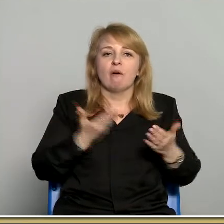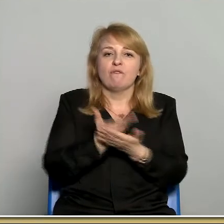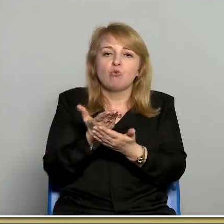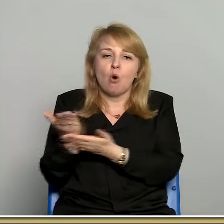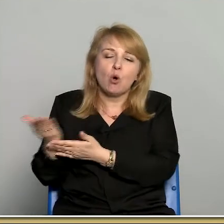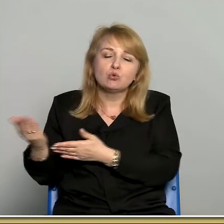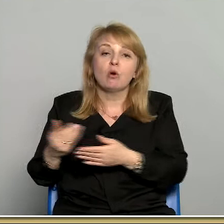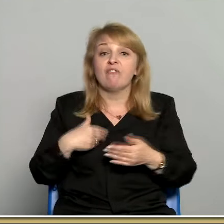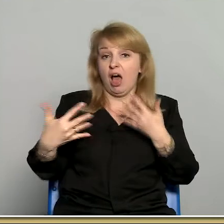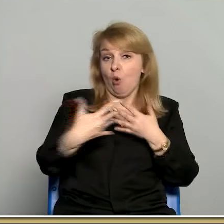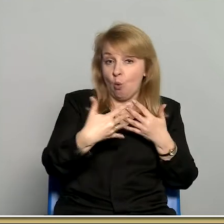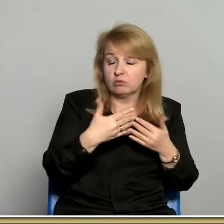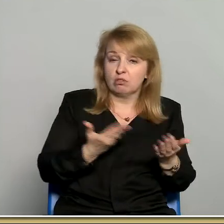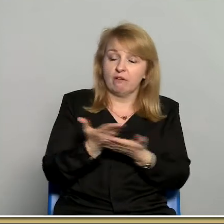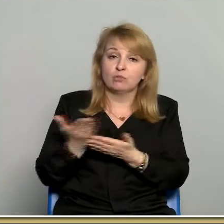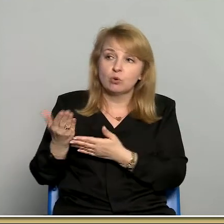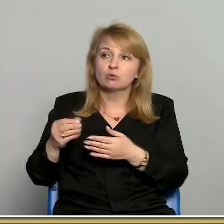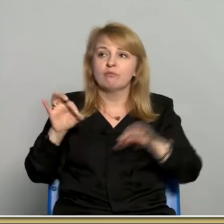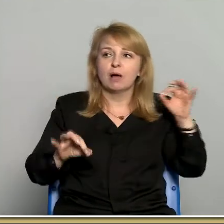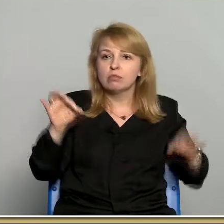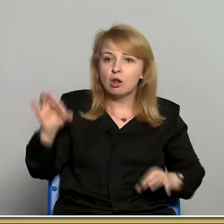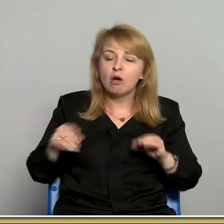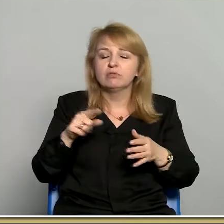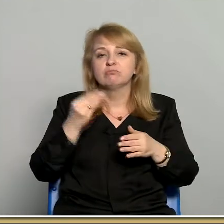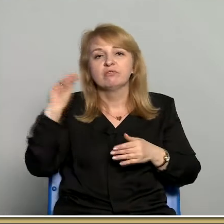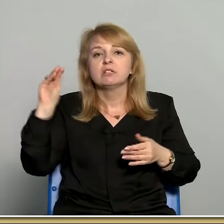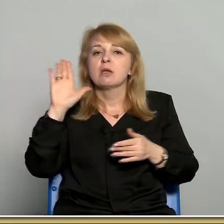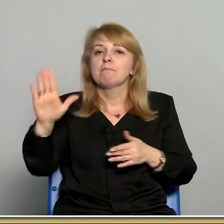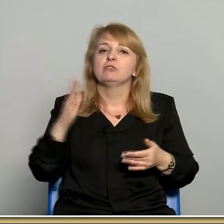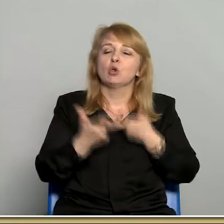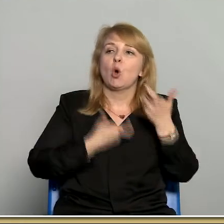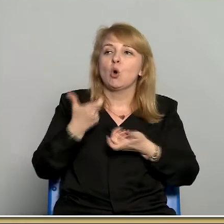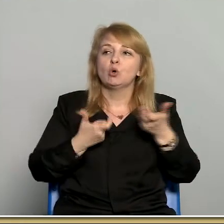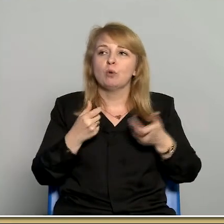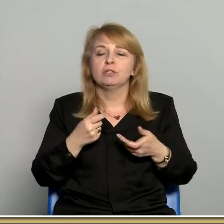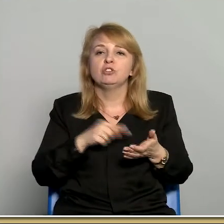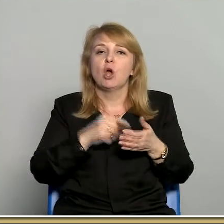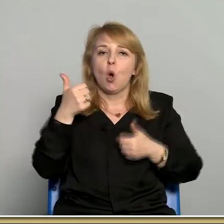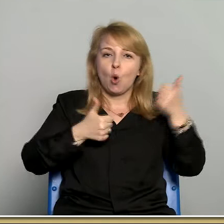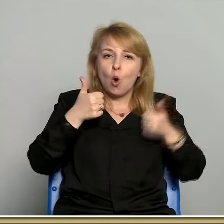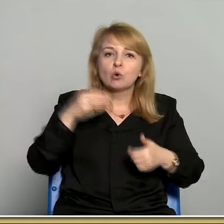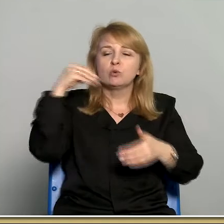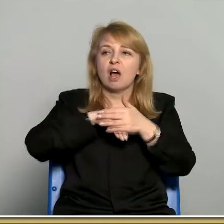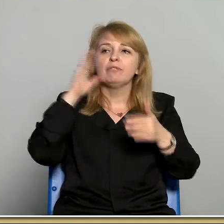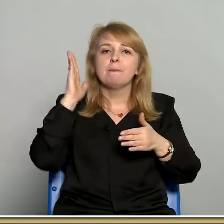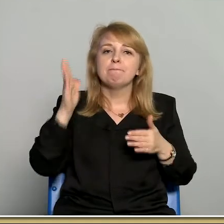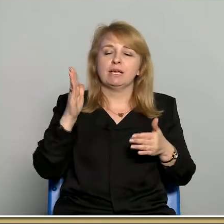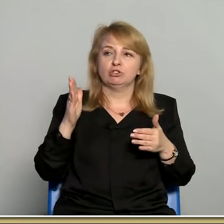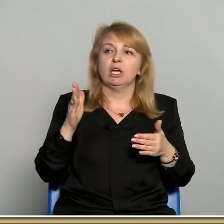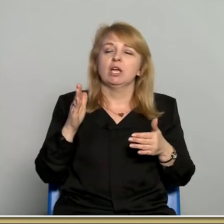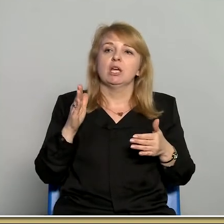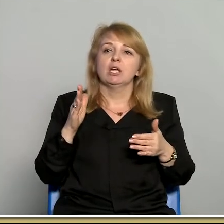Standardową ocenę, ocena panelowa będzie dotyczyć raczej konkursów, które będą w obszarze B+,